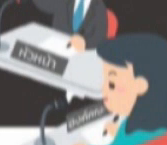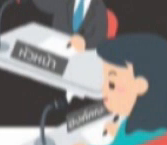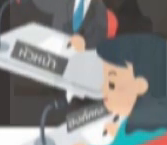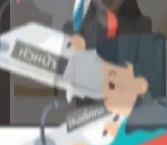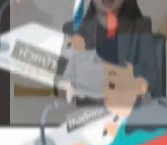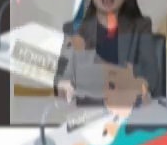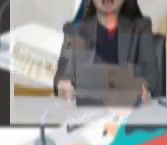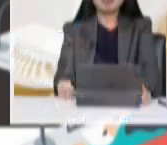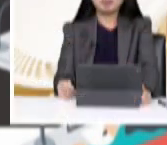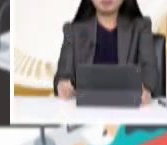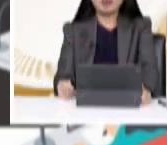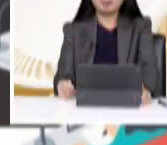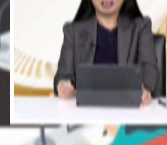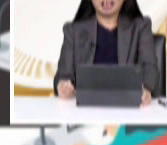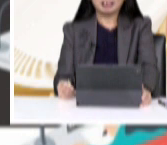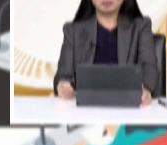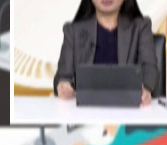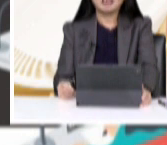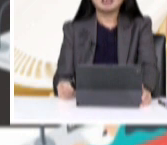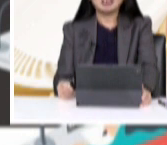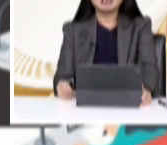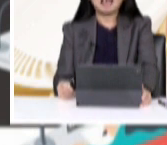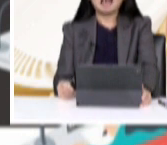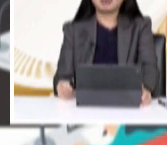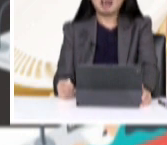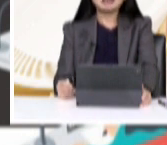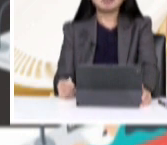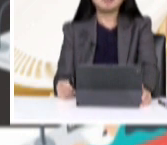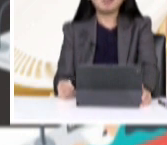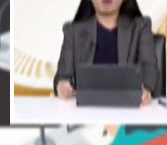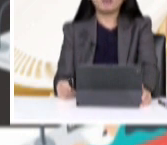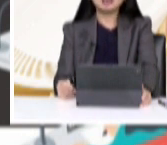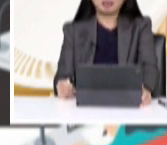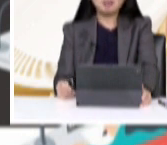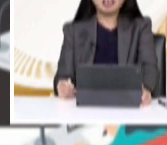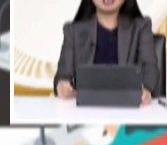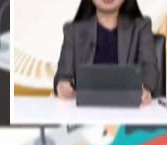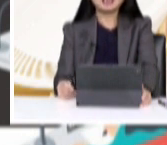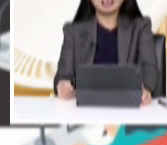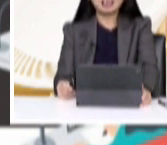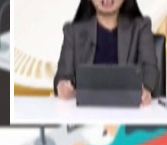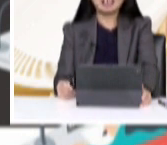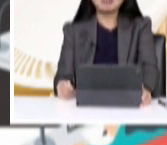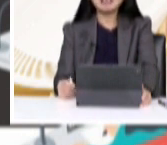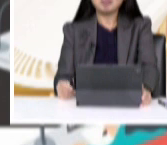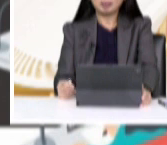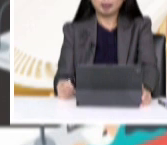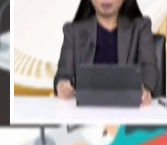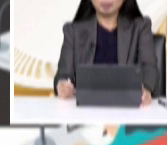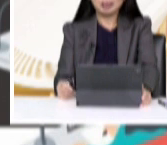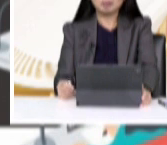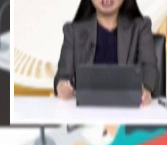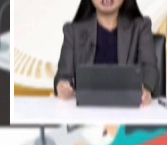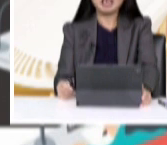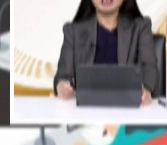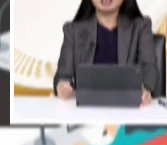ความผิดทางพินัยนะคะเป็นผู้ออกประกาศกำหนดซึ่งอย่างกฎหมาย3ฉบับของสำนักงานปลัดกระทรวงศึกษาธิการเองที่มีการเปลี่ยนเป็นความ